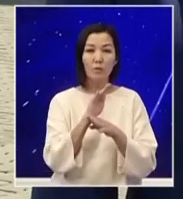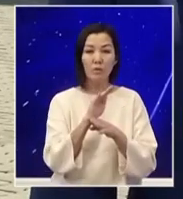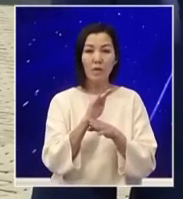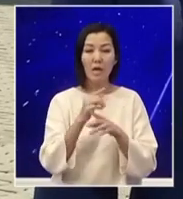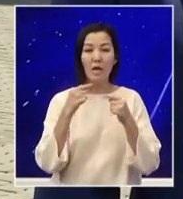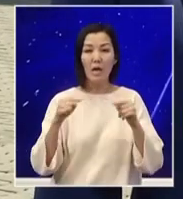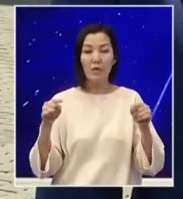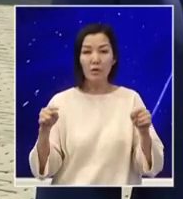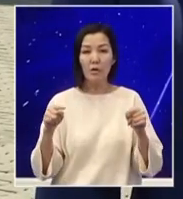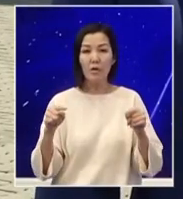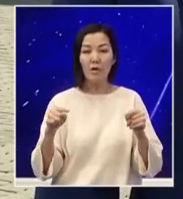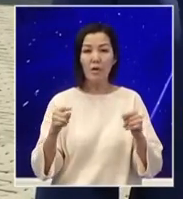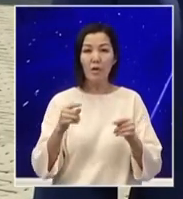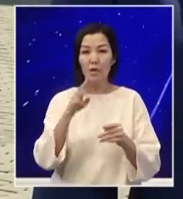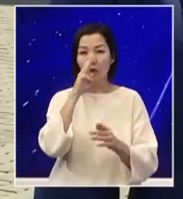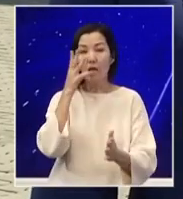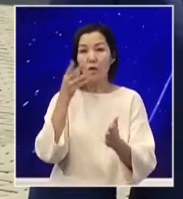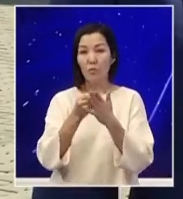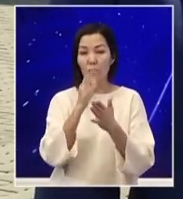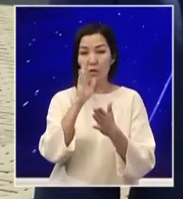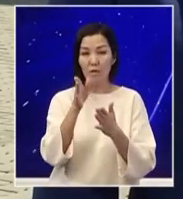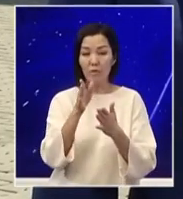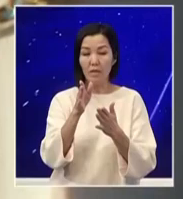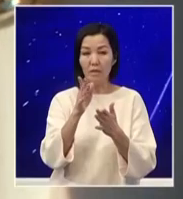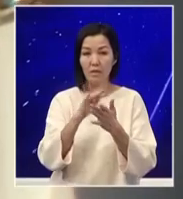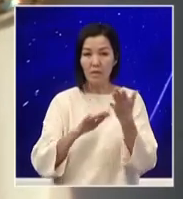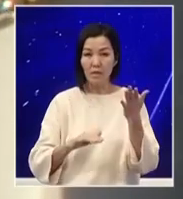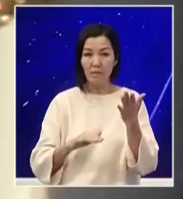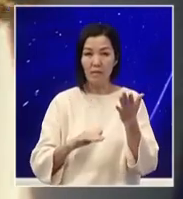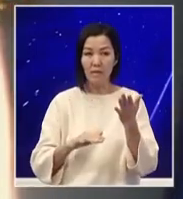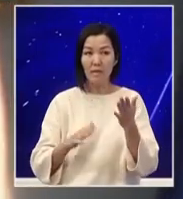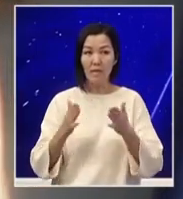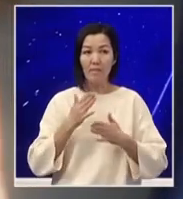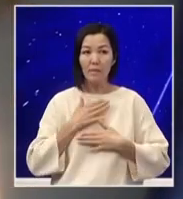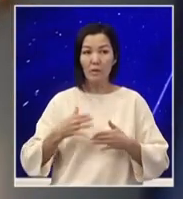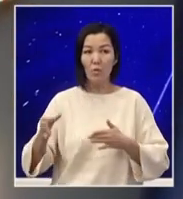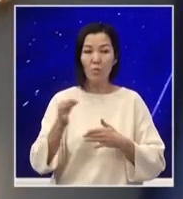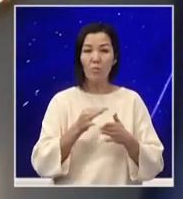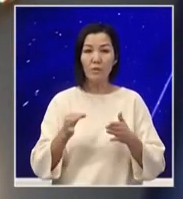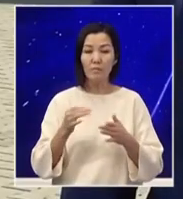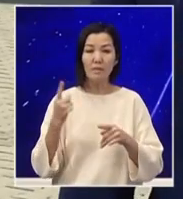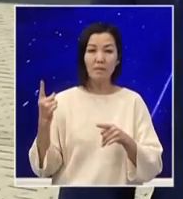түрлі деңгейдегі төлемақылар төленіп жатыр. Жалпы біздің облысымыздың жаңағы